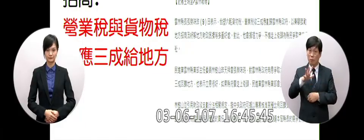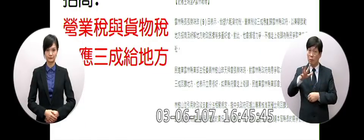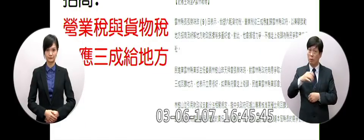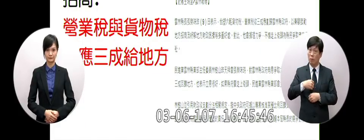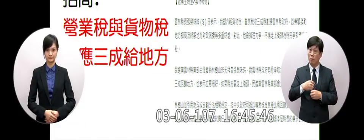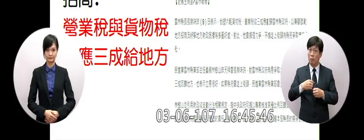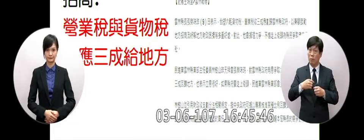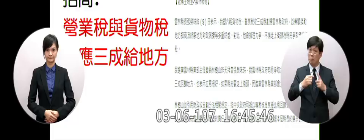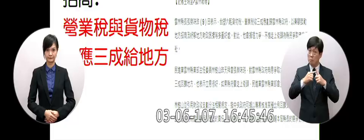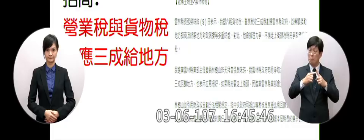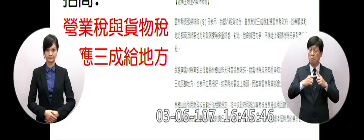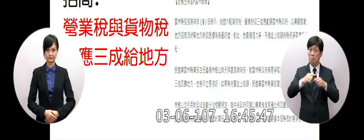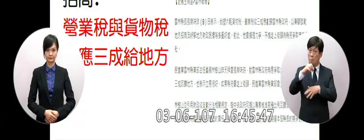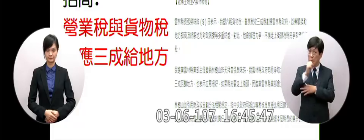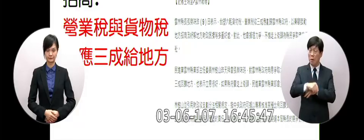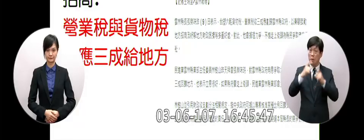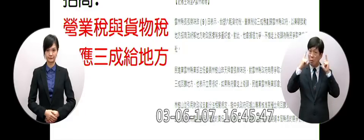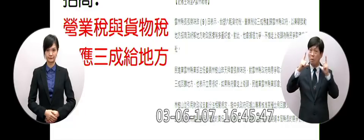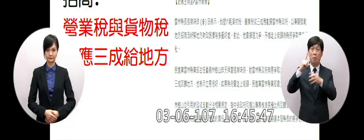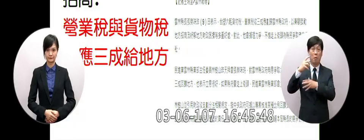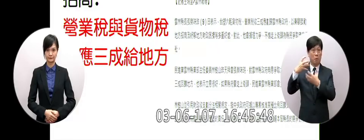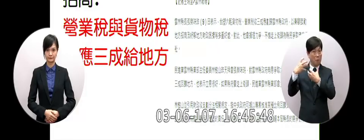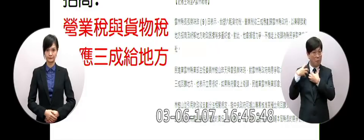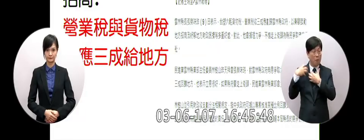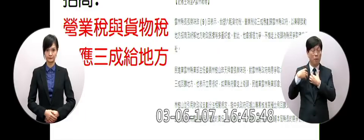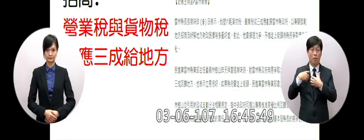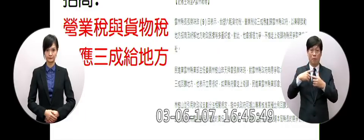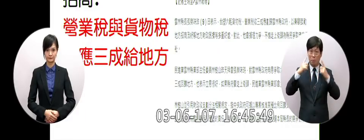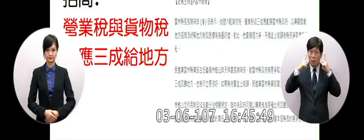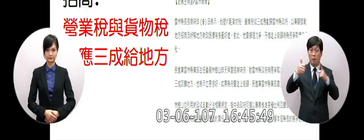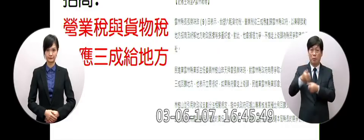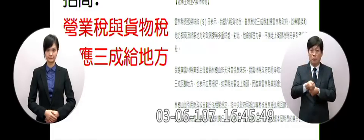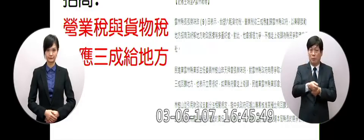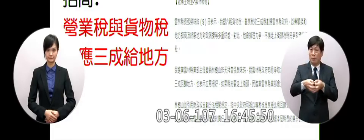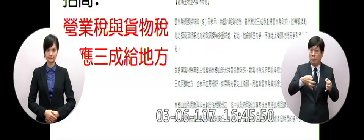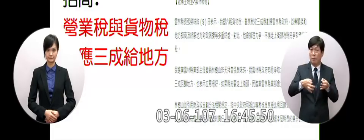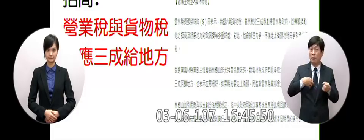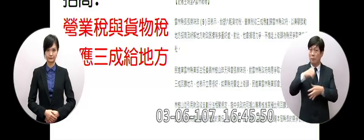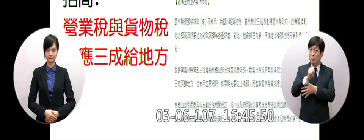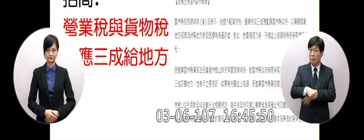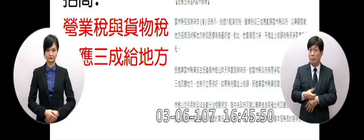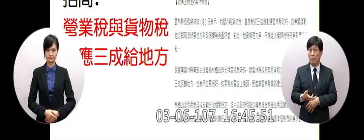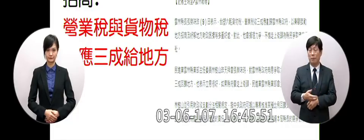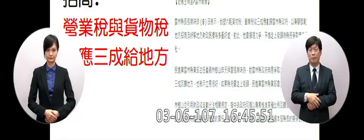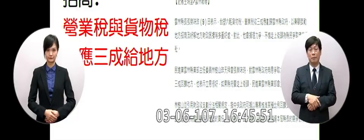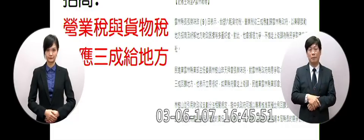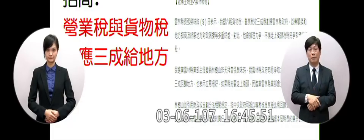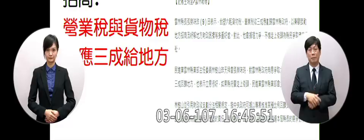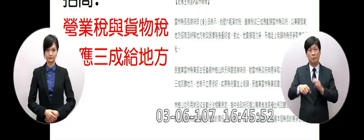人愿意去承担，有人愿意出去招商吗？院长，